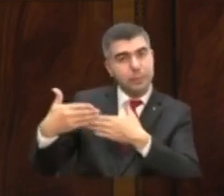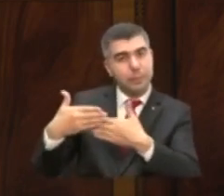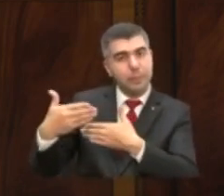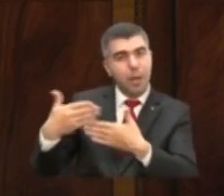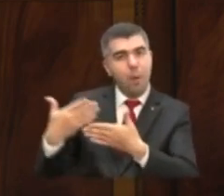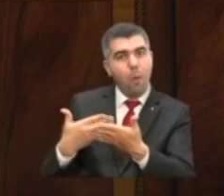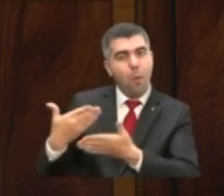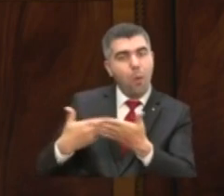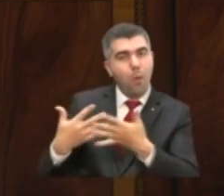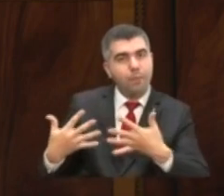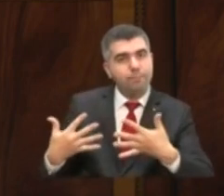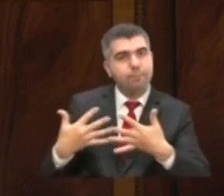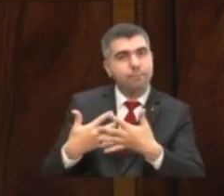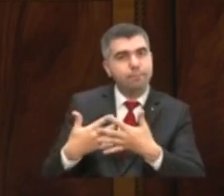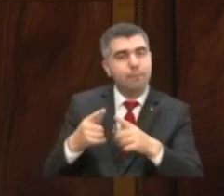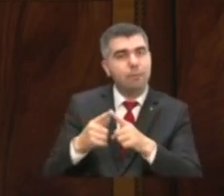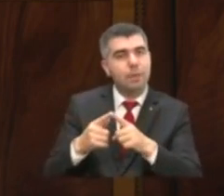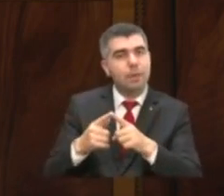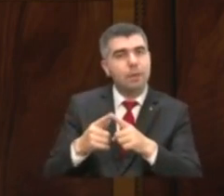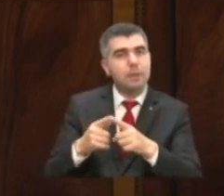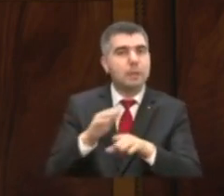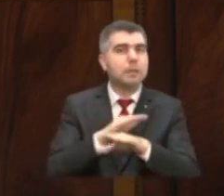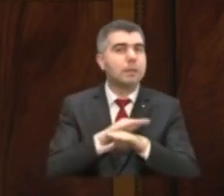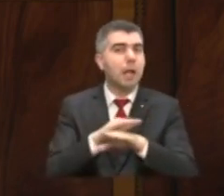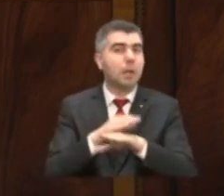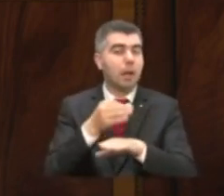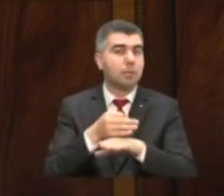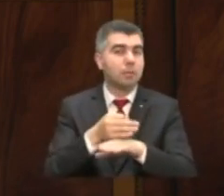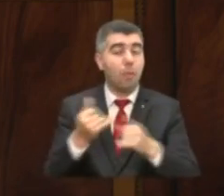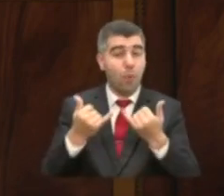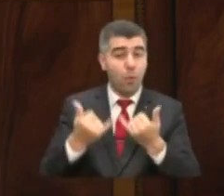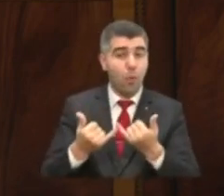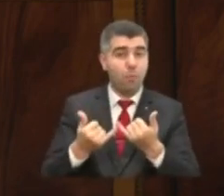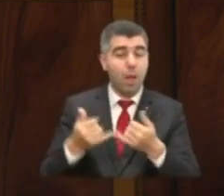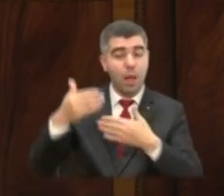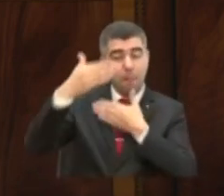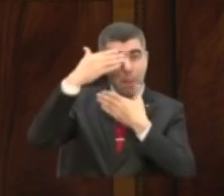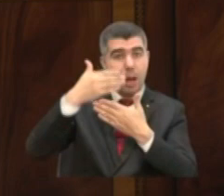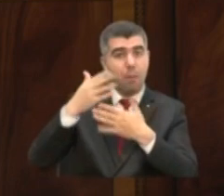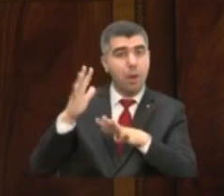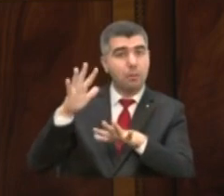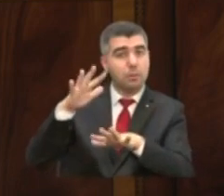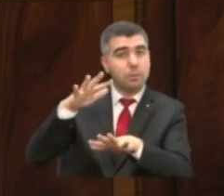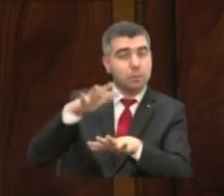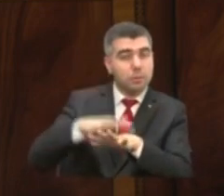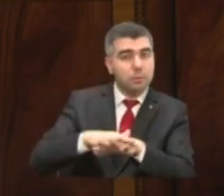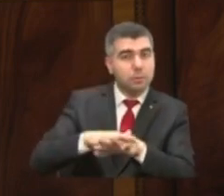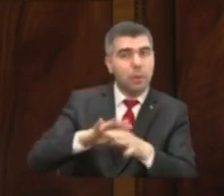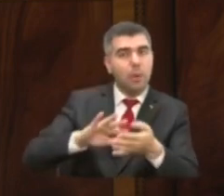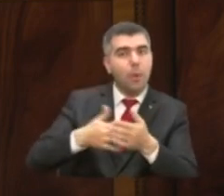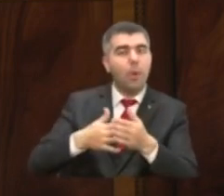هو المناخ السياسي كيف ما قلت. واليوم المغاربة مجمعين على الثوابت الدستورية